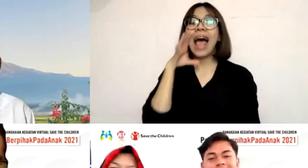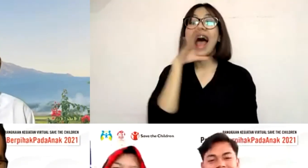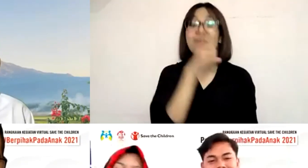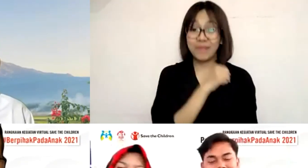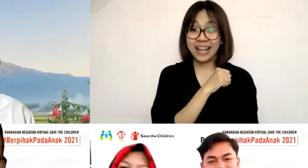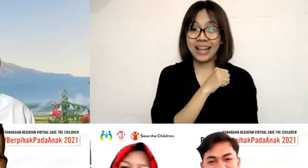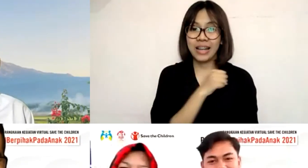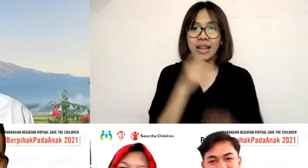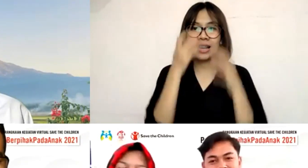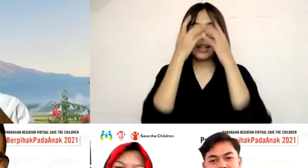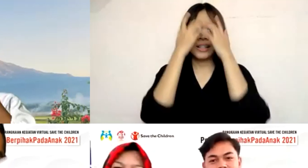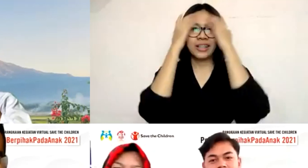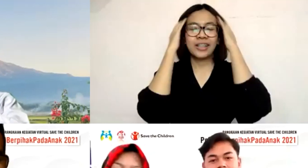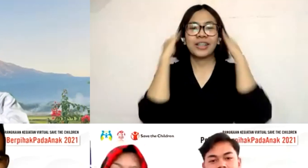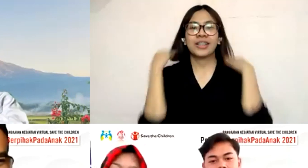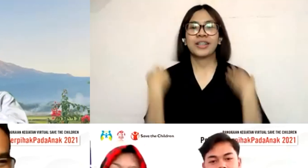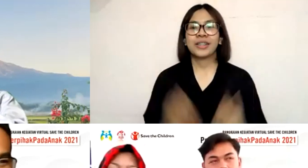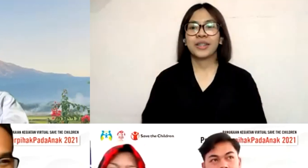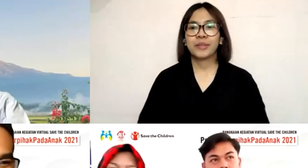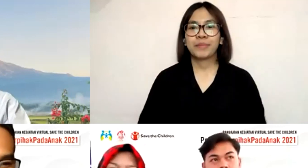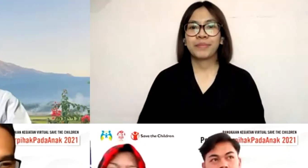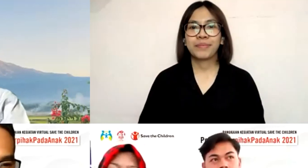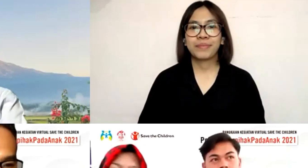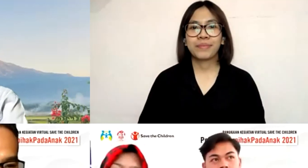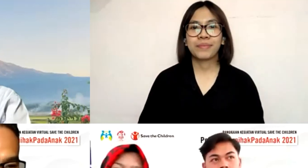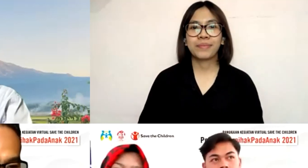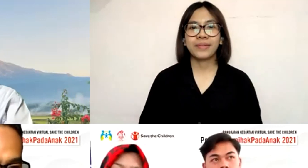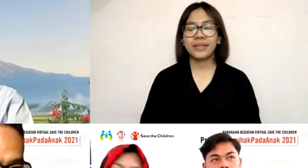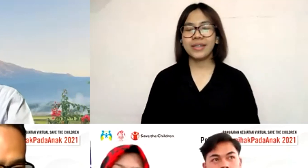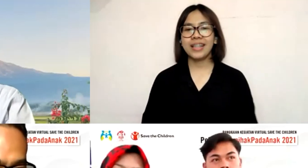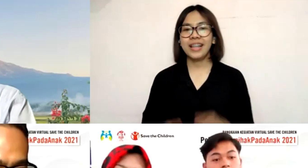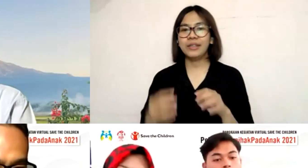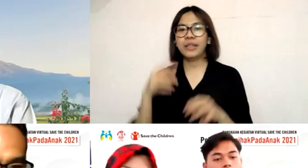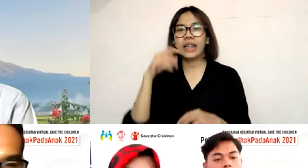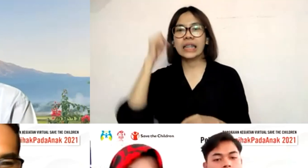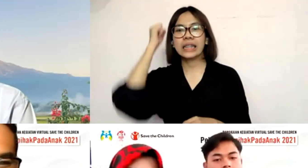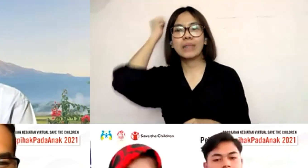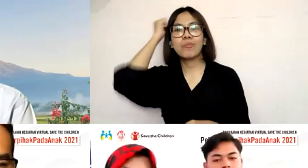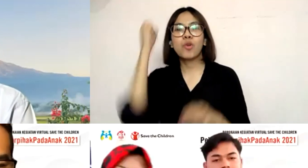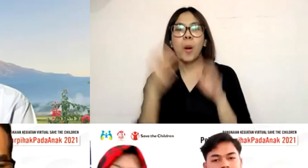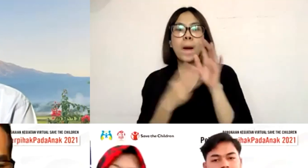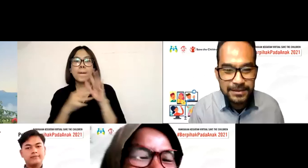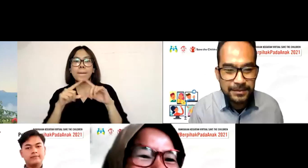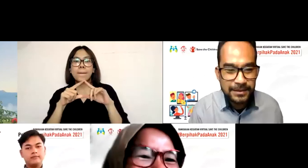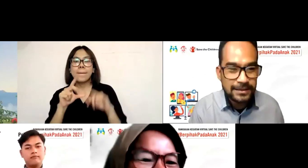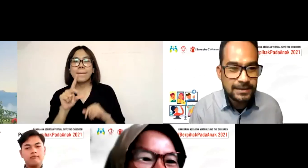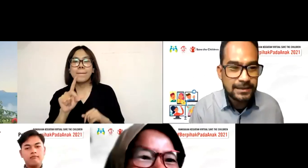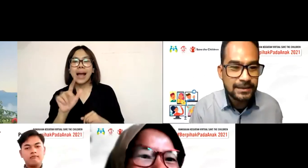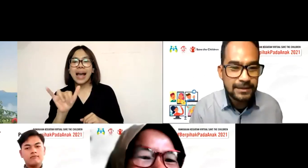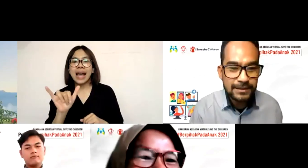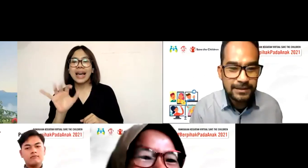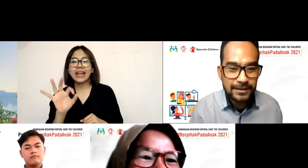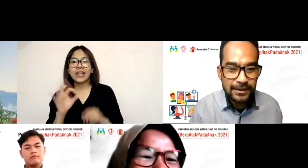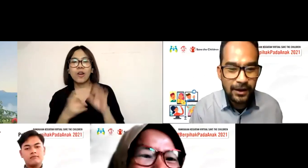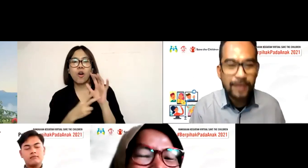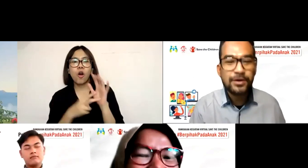Bayu, boleh tidak saya satu aja bertanya sama Pak Dr. Santo? Dari siapa ini? Mohon maaf, saya tidak bisa melihat di Ibu